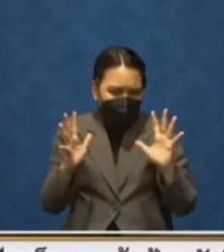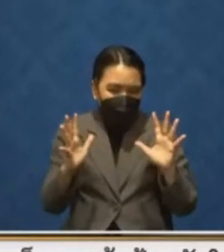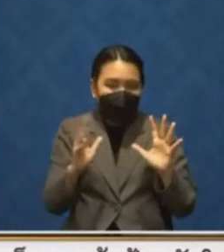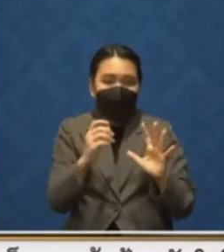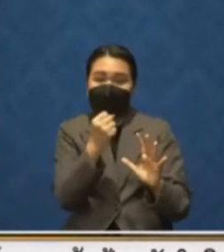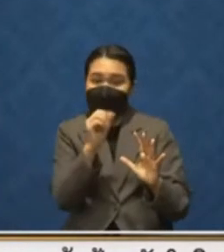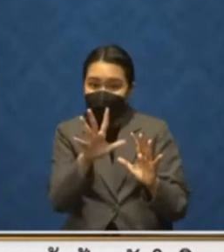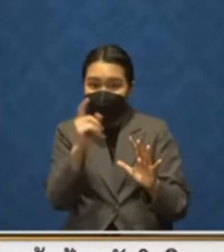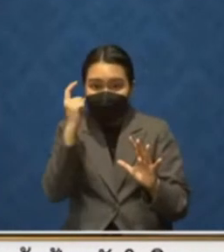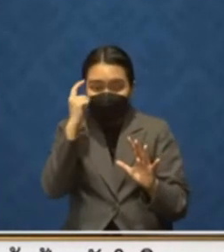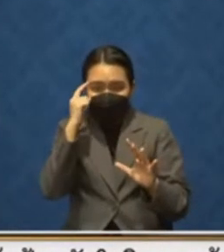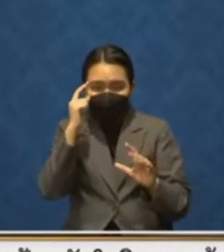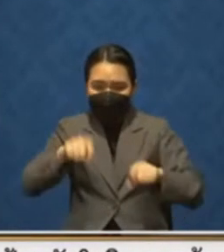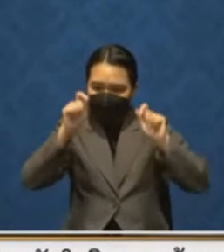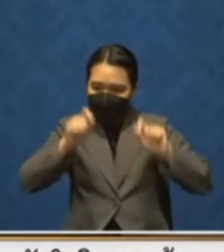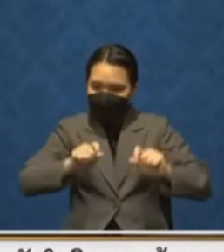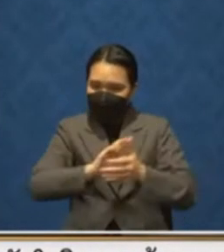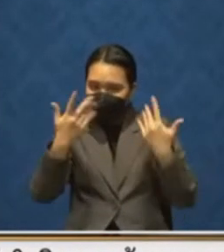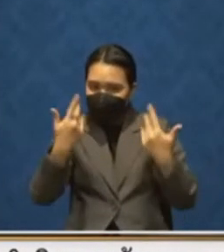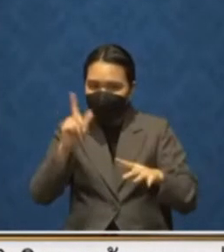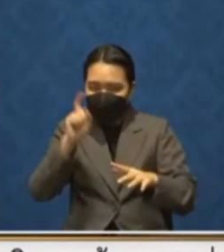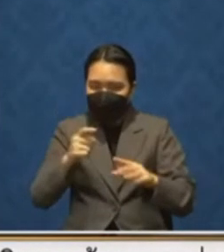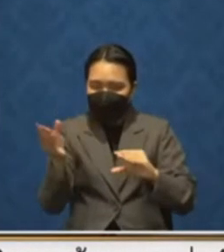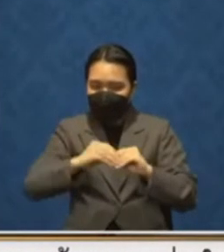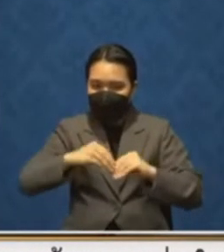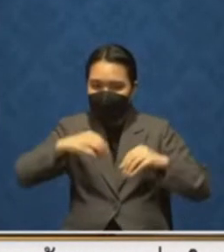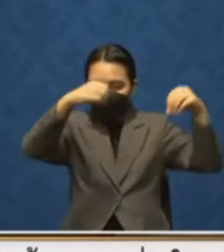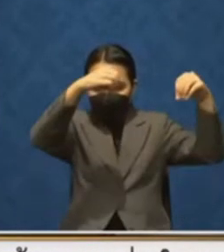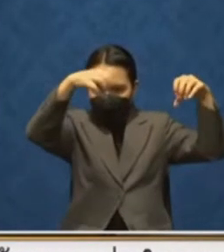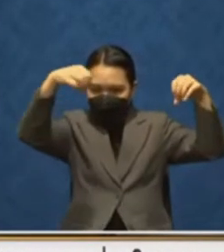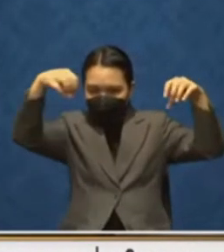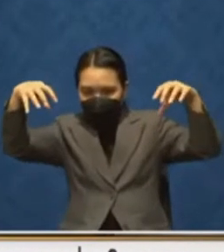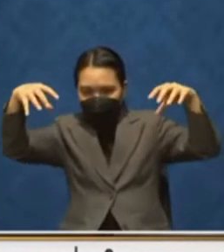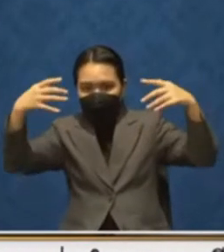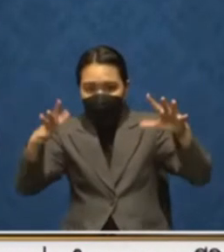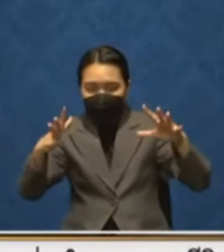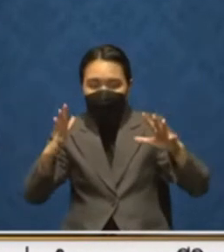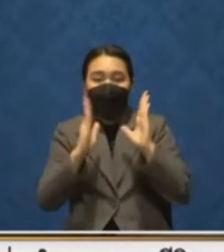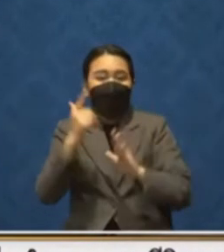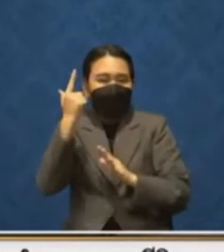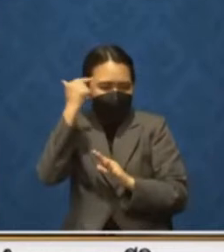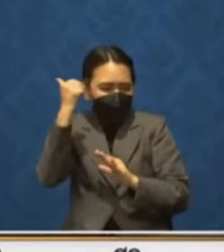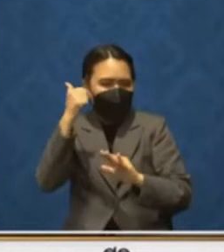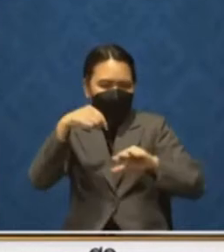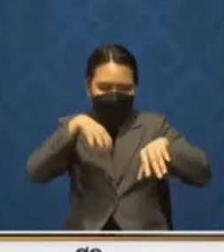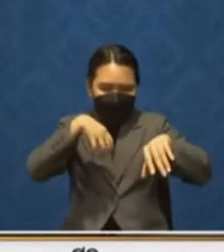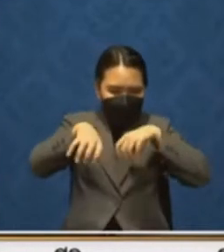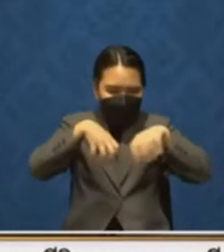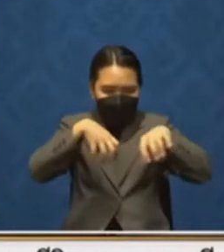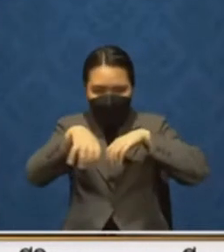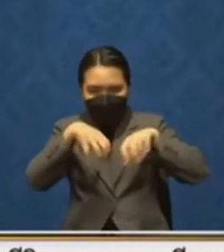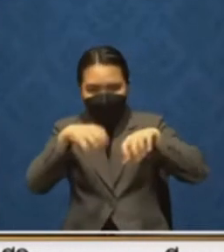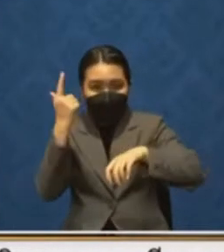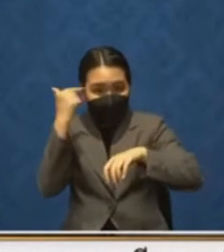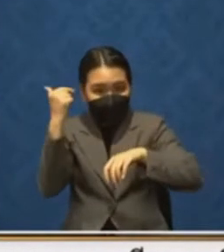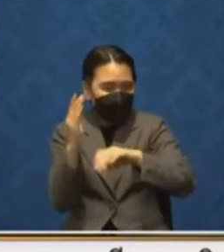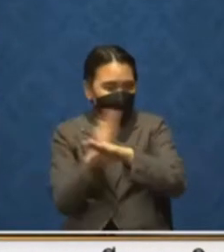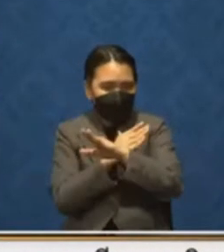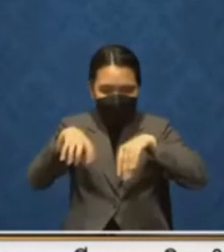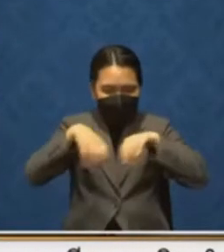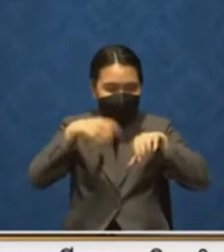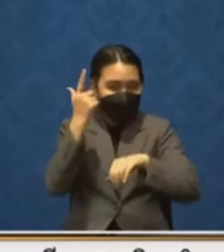อาหารต้องขายดีเราก็ต้องเพิ่มไฟกี่รวมอันนั้นคือวิธีคิดแบบคนฉลาดกับบริหารราชการแผ่นดินและบริหารธุรกิจเต็ด